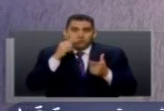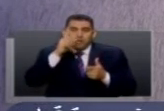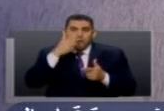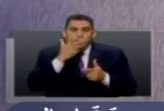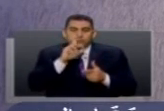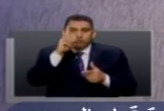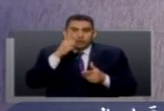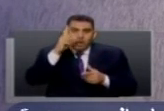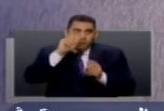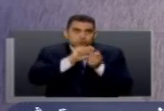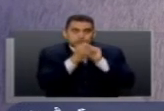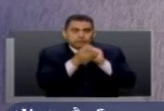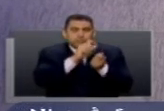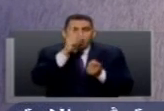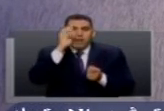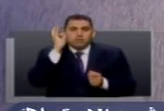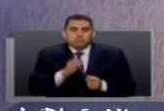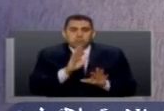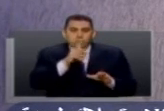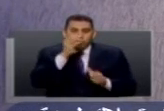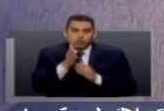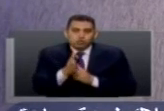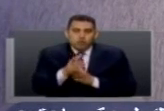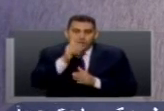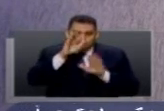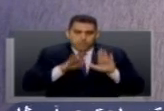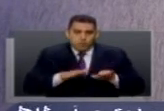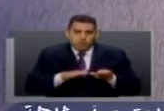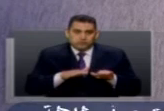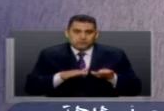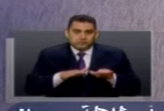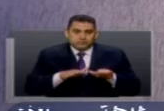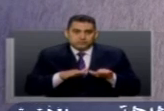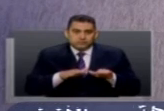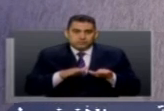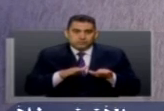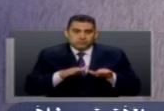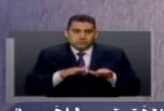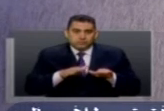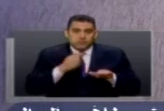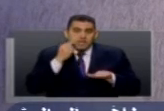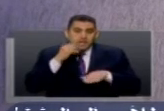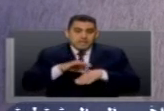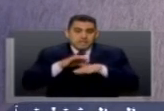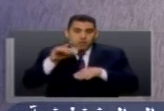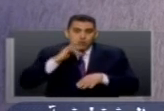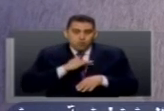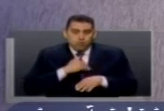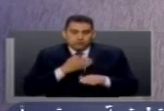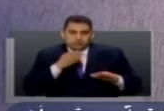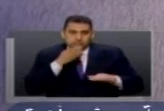حكمه الله وفي سنته في الوجود هو ان اخ الانسان اذا توجه بصدق الى